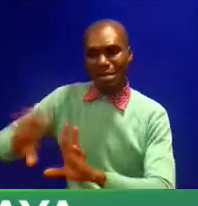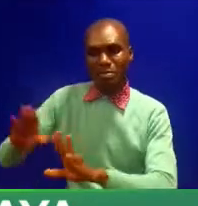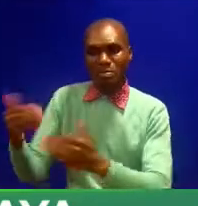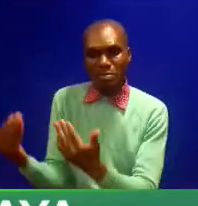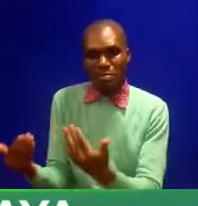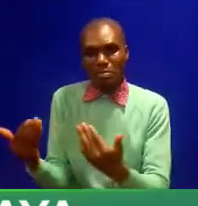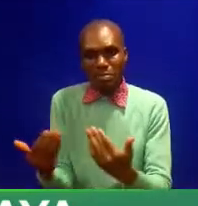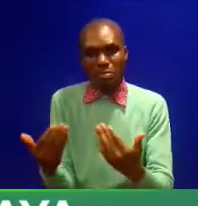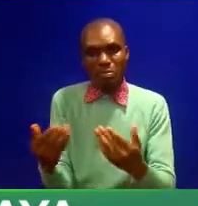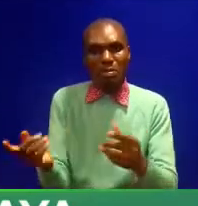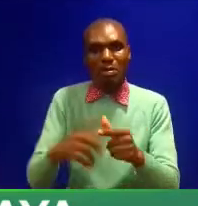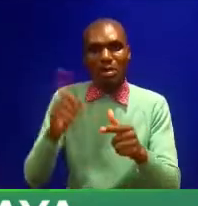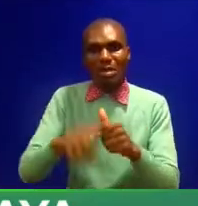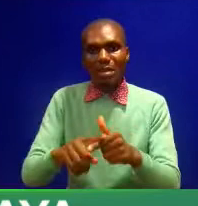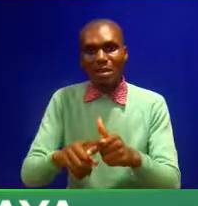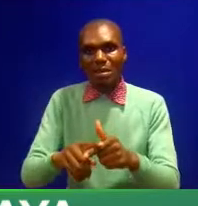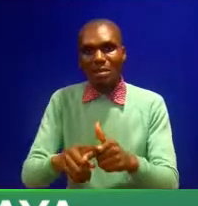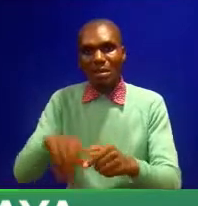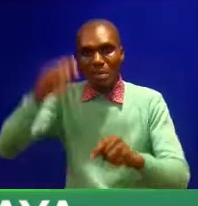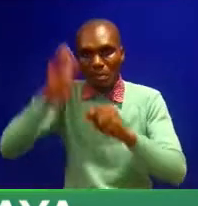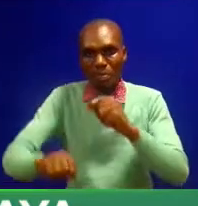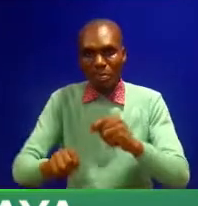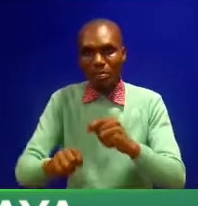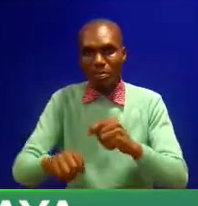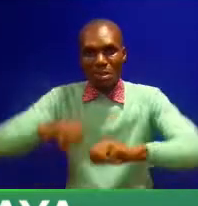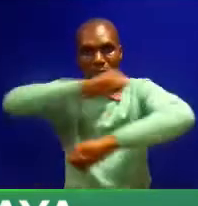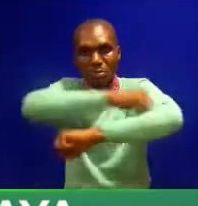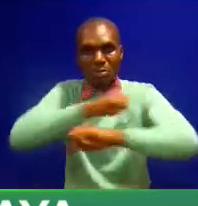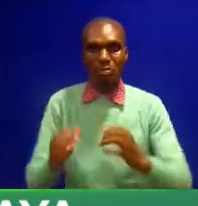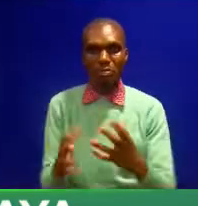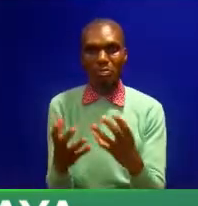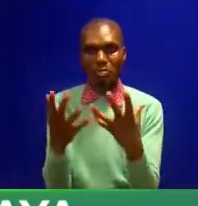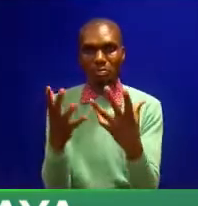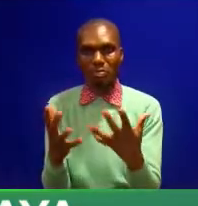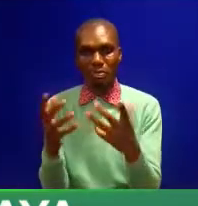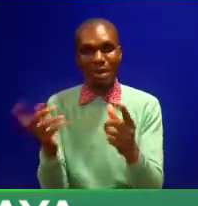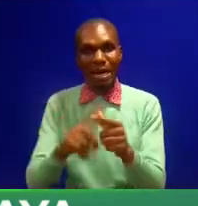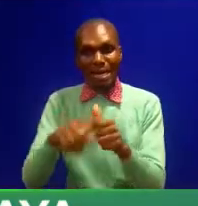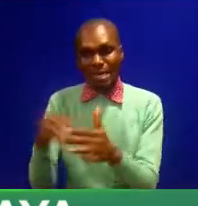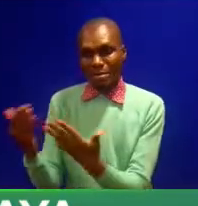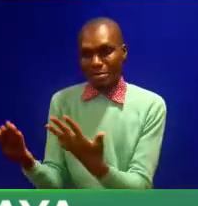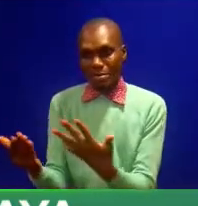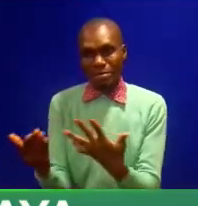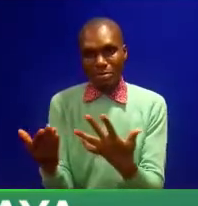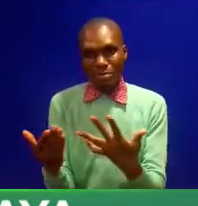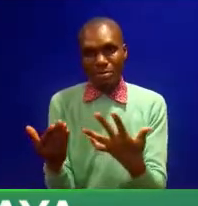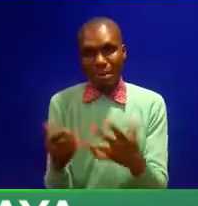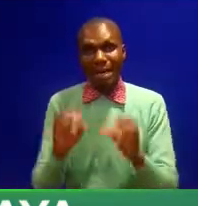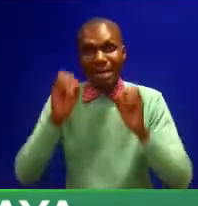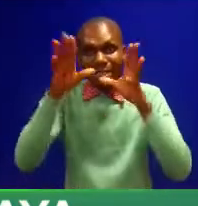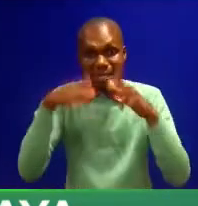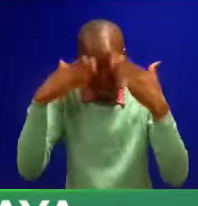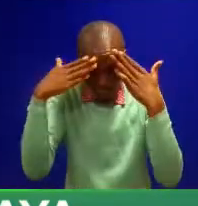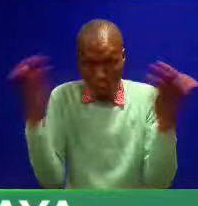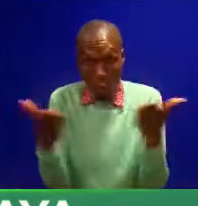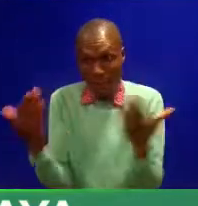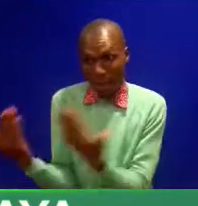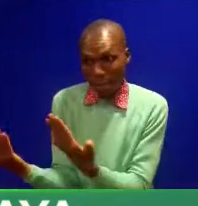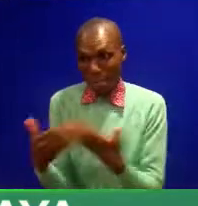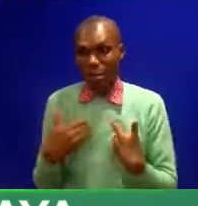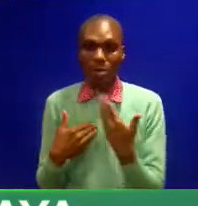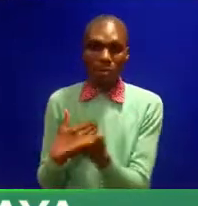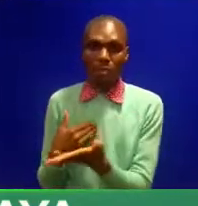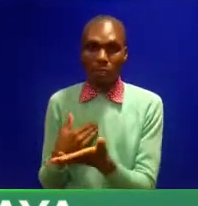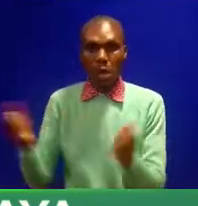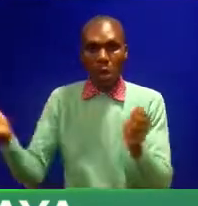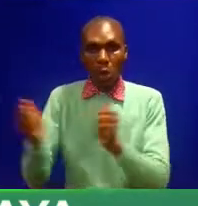bagenda mpaka bana bajusamba chisukuru igorende abande wanyara mwana taiyo mwalimu tumanye tinga ya mwana agenda igoro